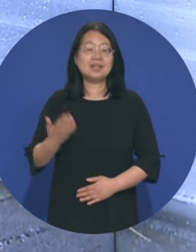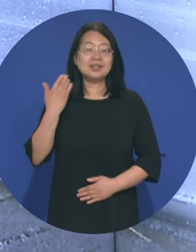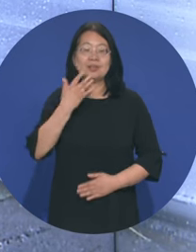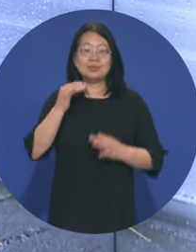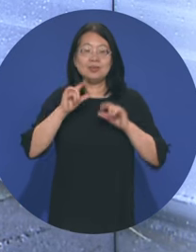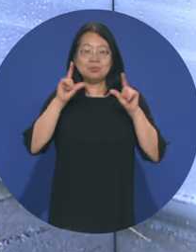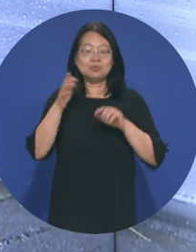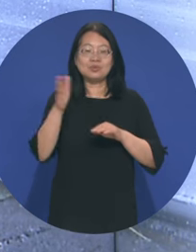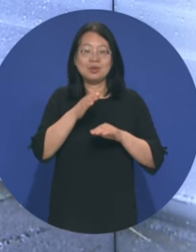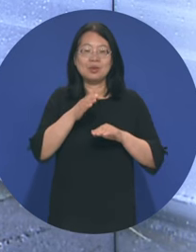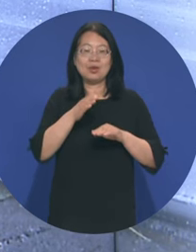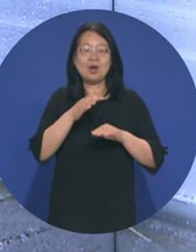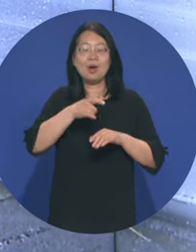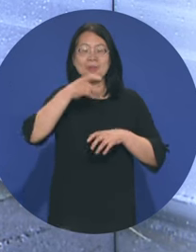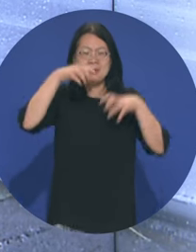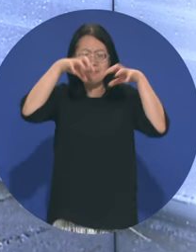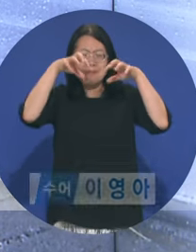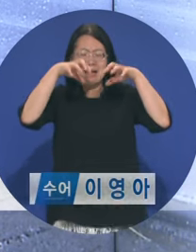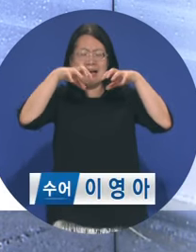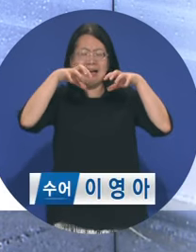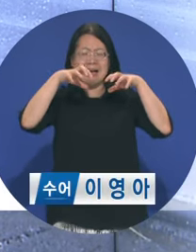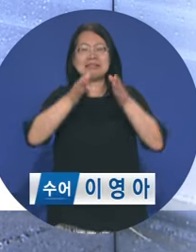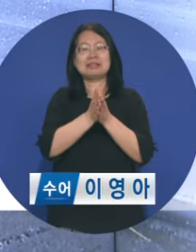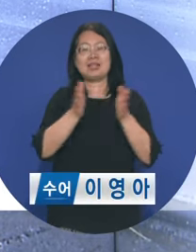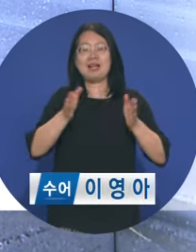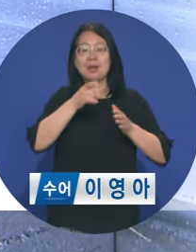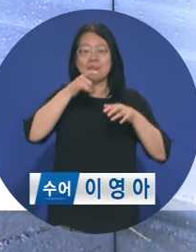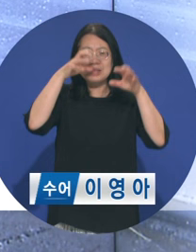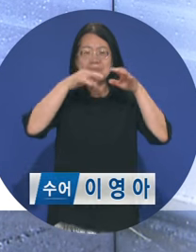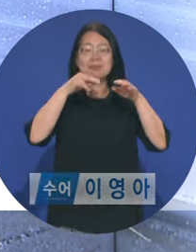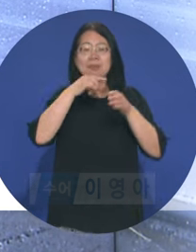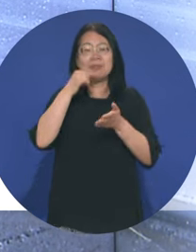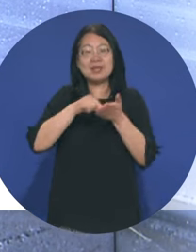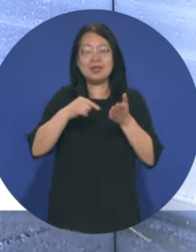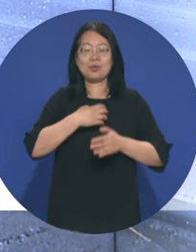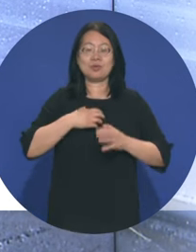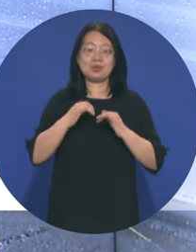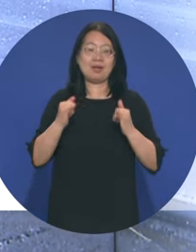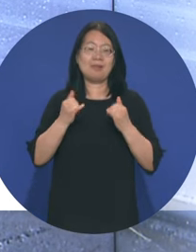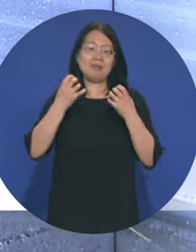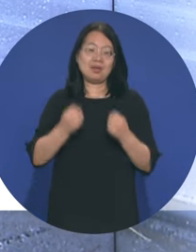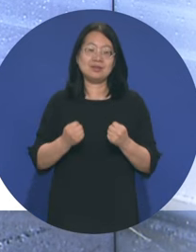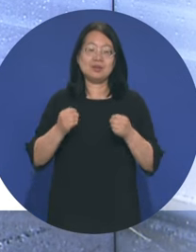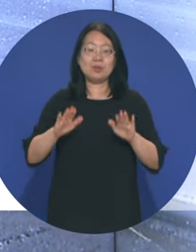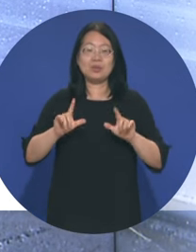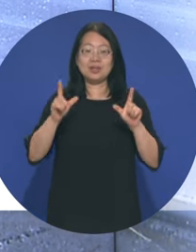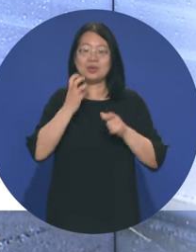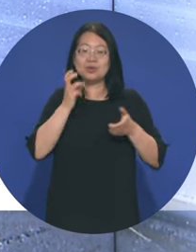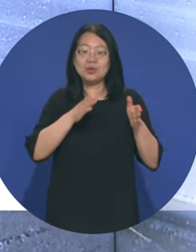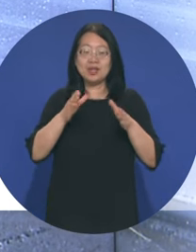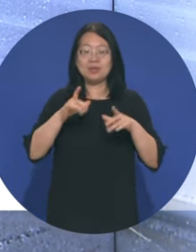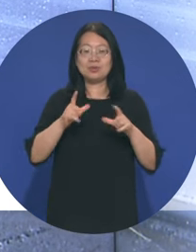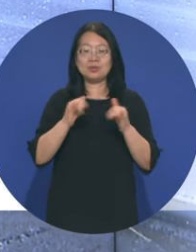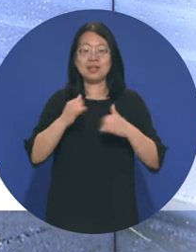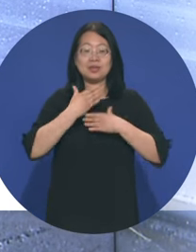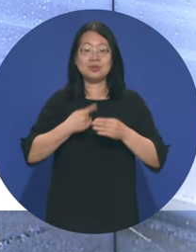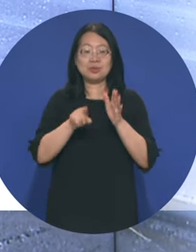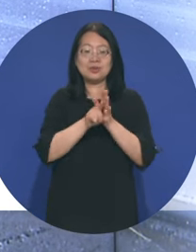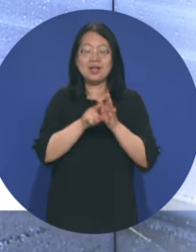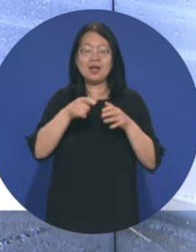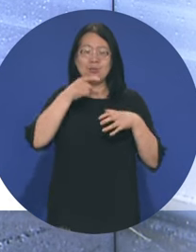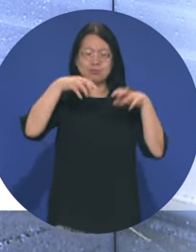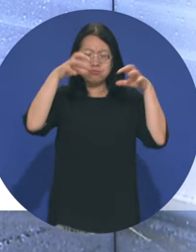지난 주말부터 장마가 시작됐습니다. 비 피해 걱정하는 분들 많으실 텐데요. 올해도 경기도가 도민 안전을 위해